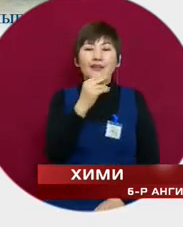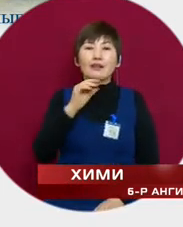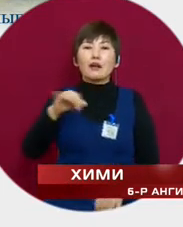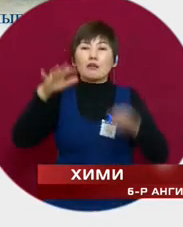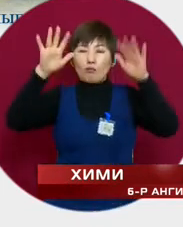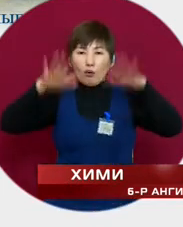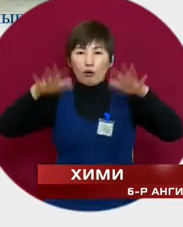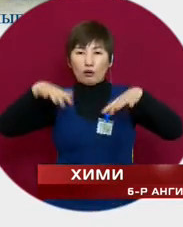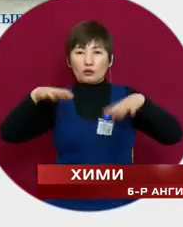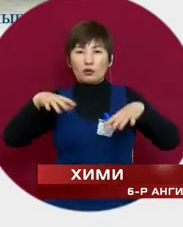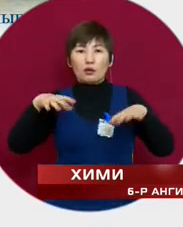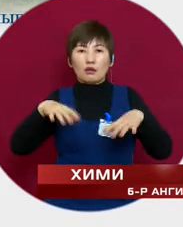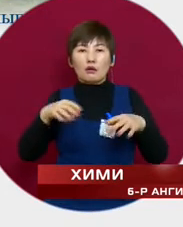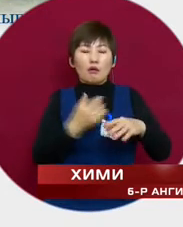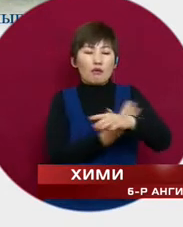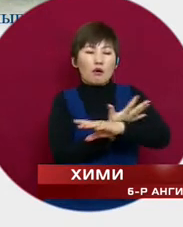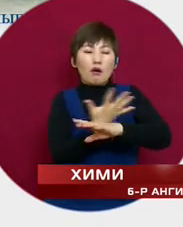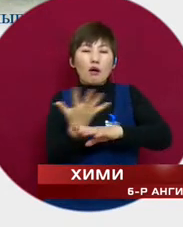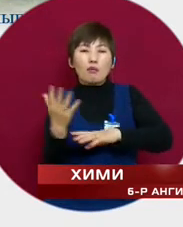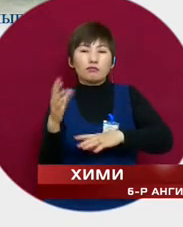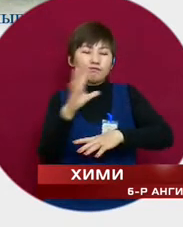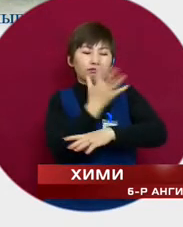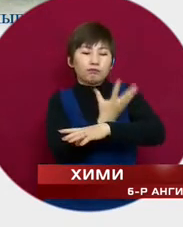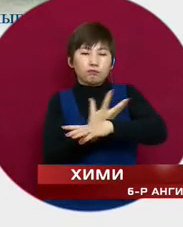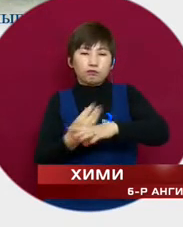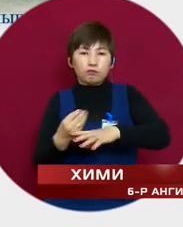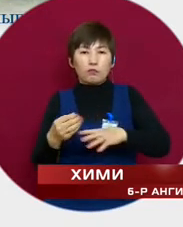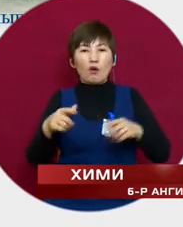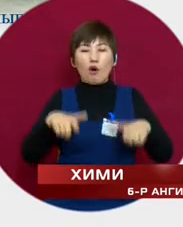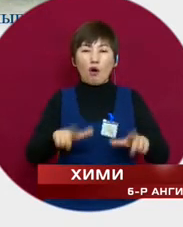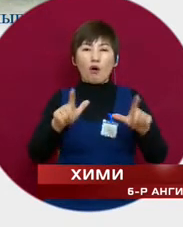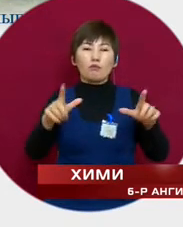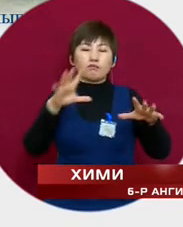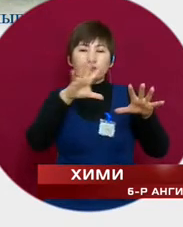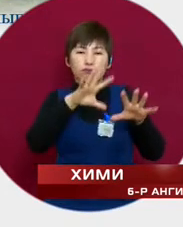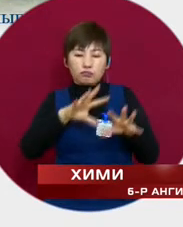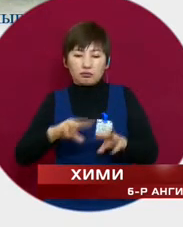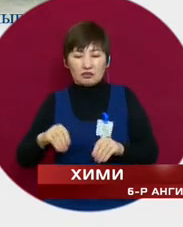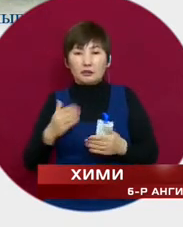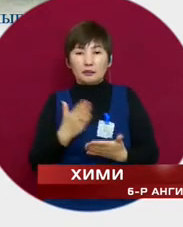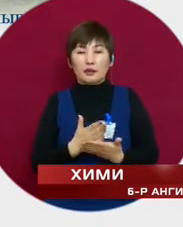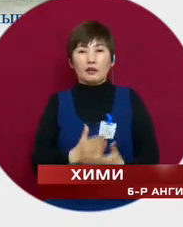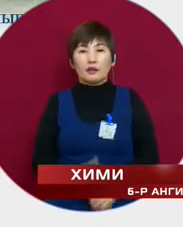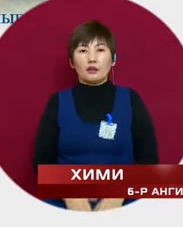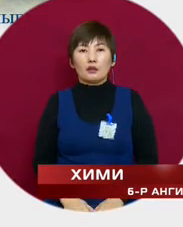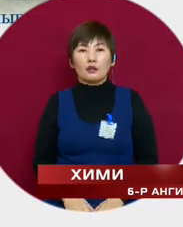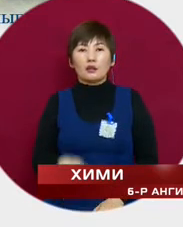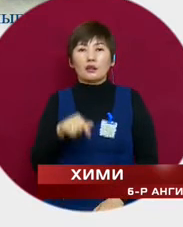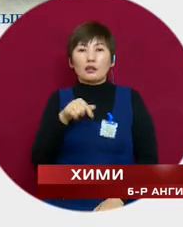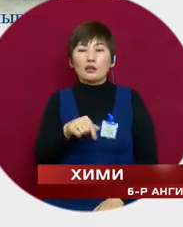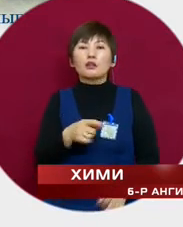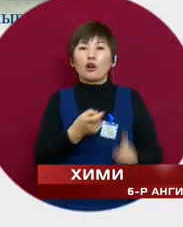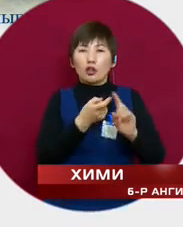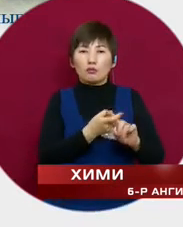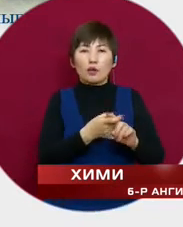орсноор оймод ургамлыг гимтээдэг, мөн нуур гол цөөрмийн усыг хүчлэг болгодог. За үүний улмаас